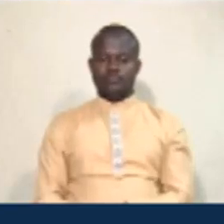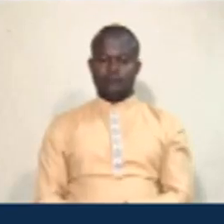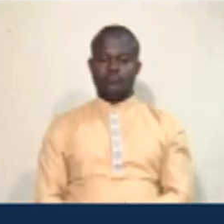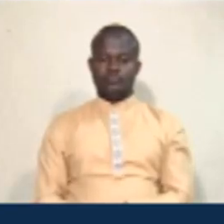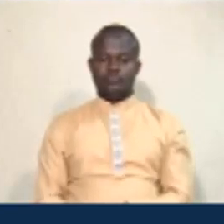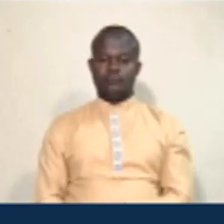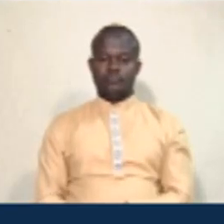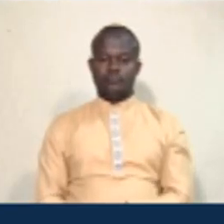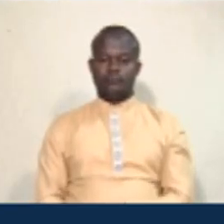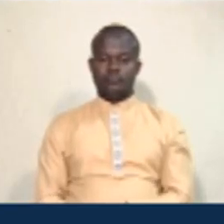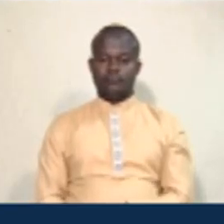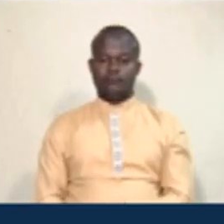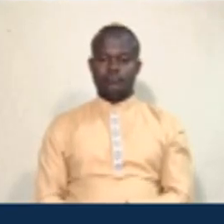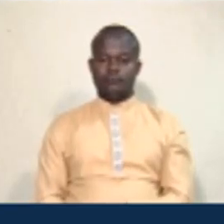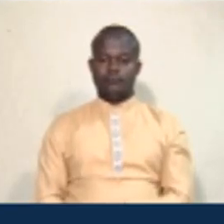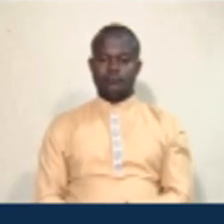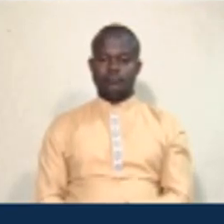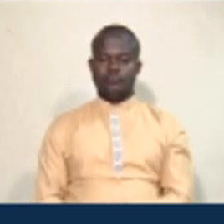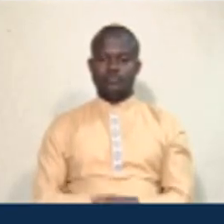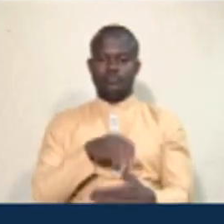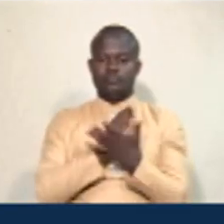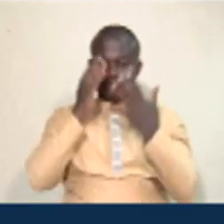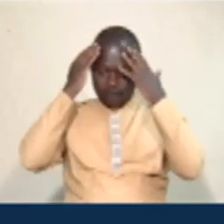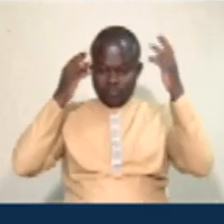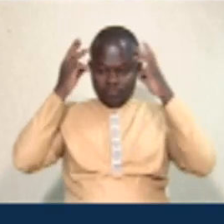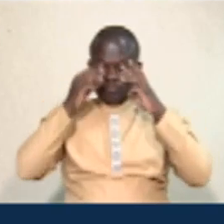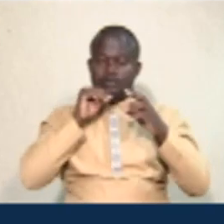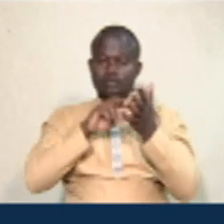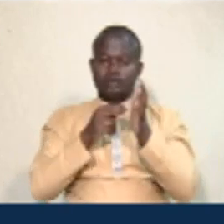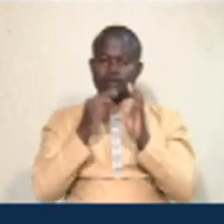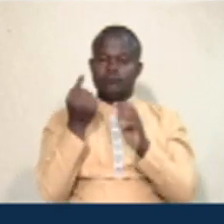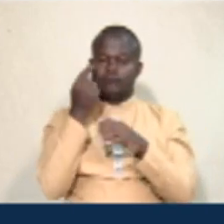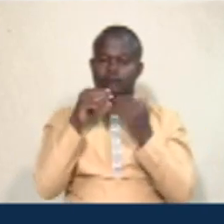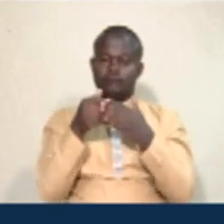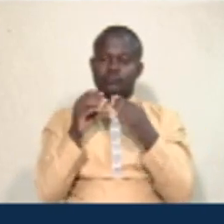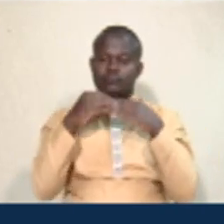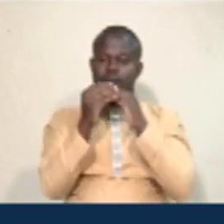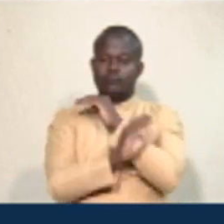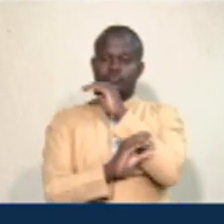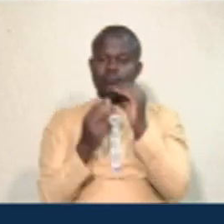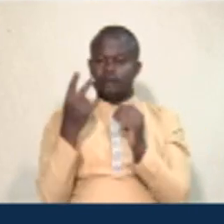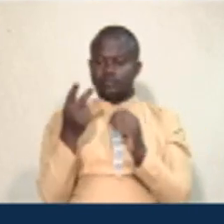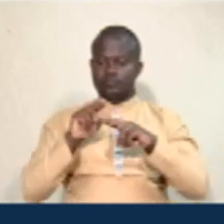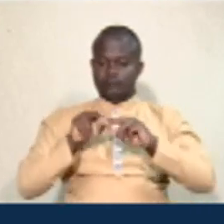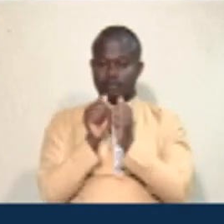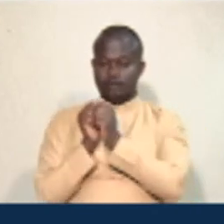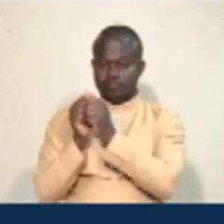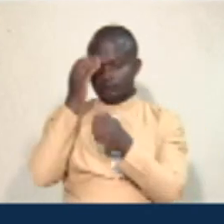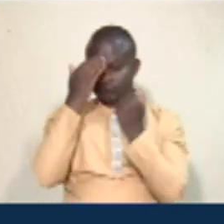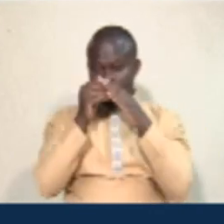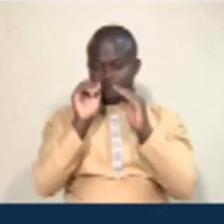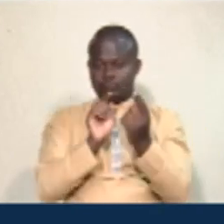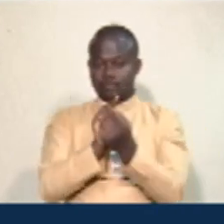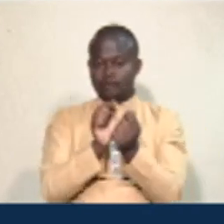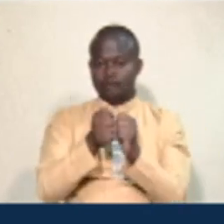wa president wawili njyo neza wakaka. Guhosha amakimbirane ntibivuze gusa kuba abakuru b'ibihugu babiri bicarana, kuko